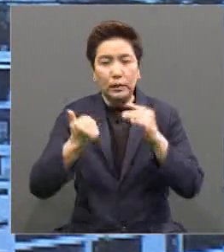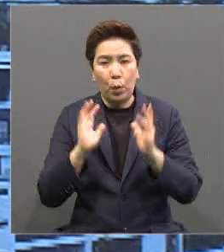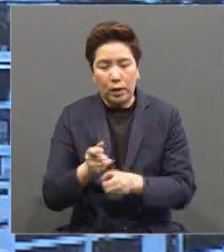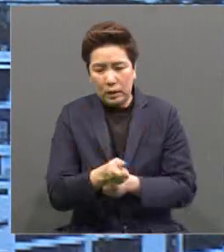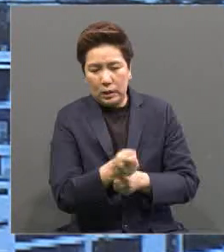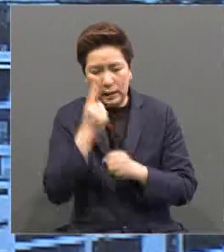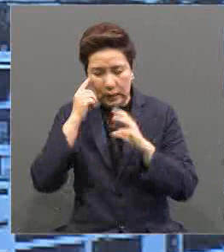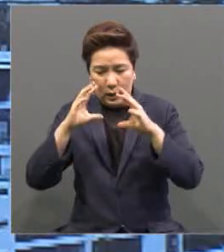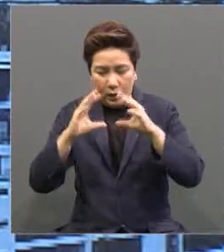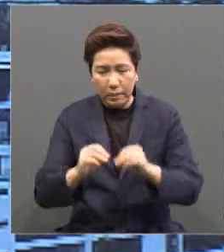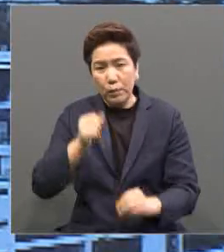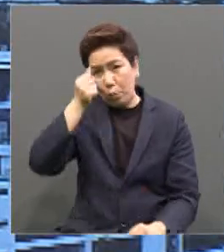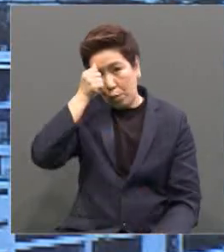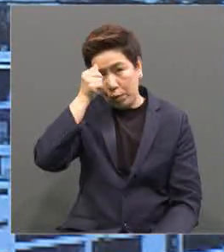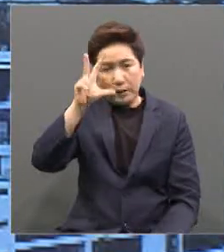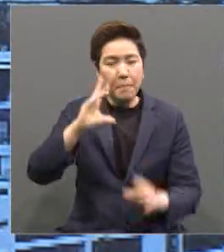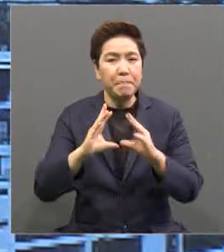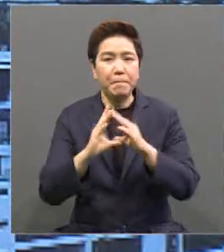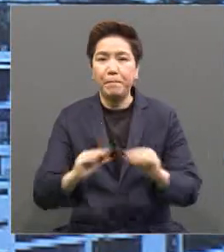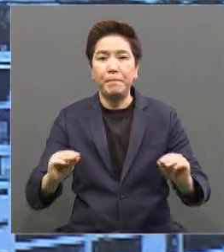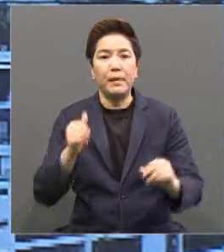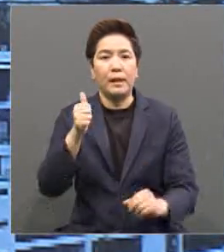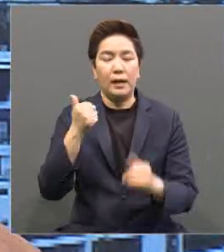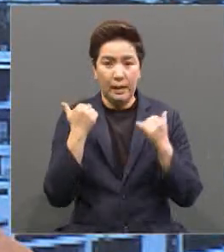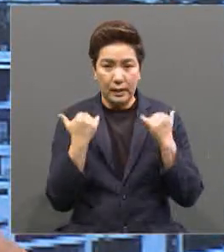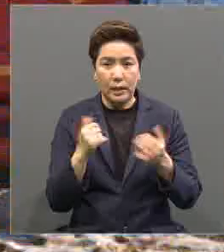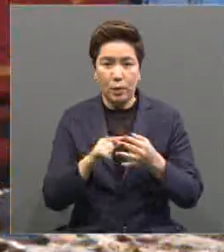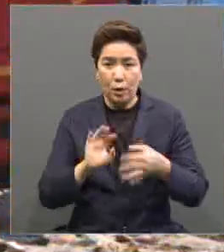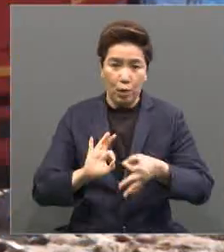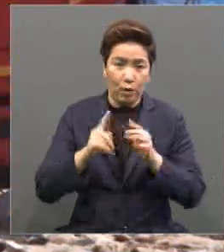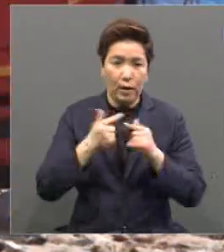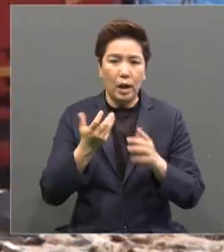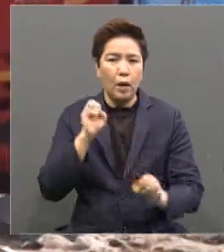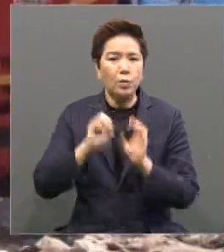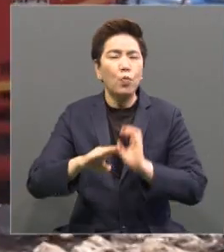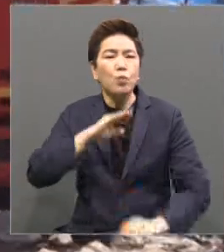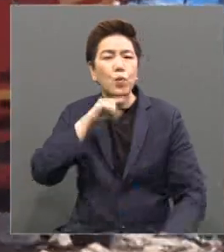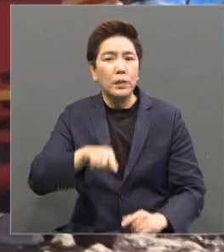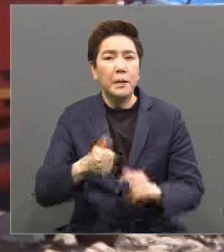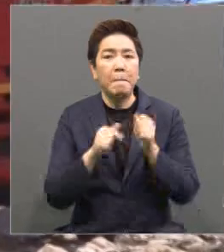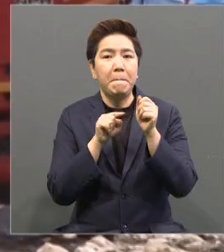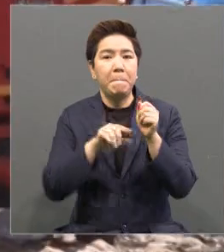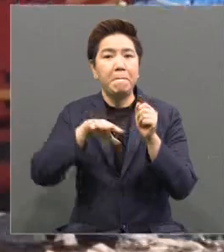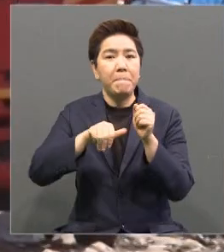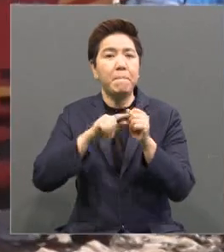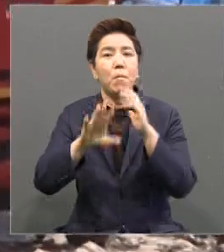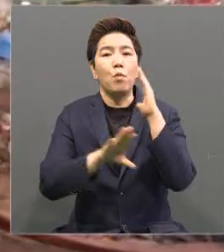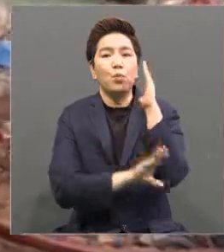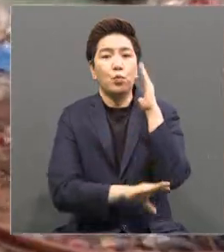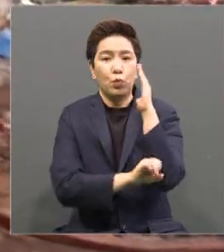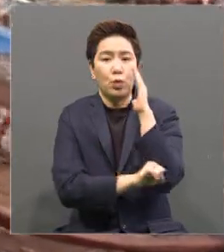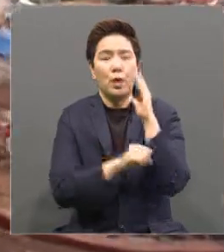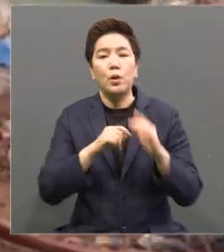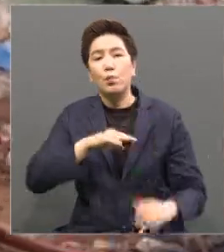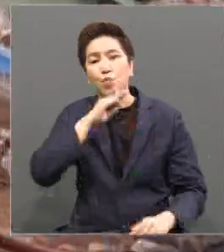ครับคาดว่า3วันจะสามารถดับได้สนิทครับโดยเกิดเหตุไฟไหม้ภายในบ่อขยะนะครับของเทศบาลนครสงขลานะตั้งอยู่